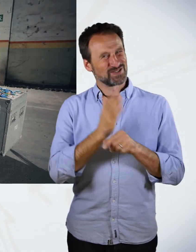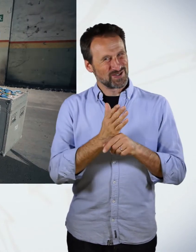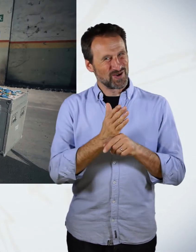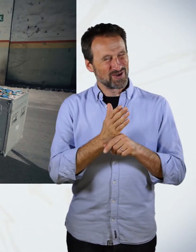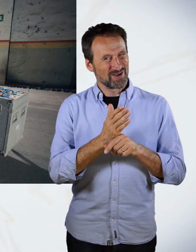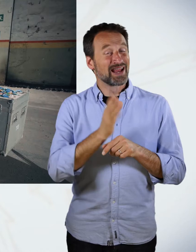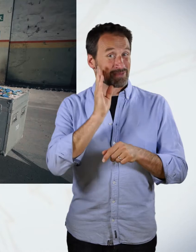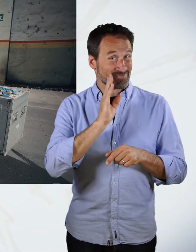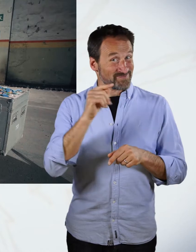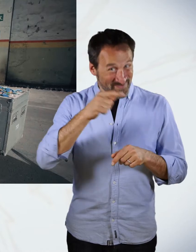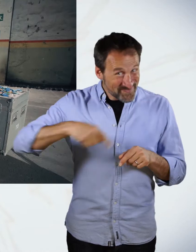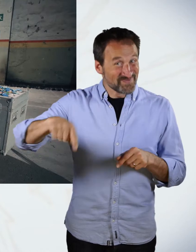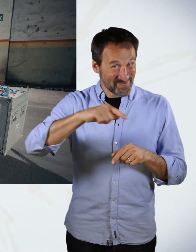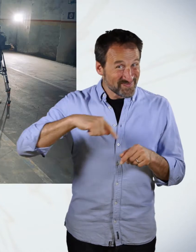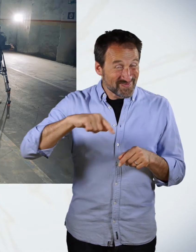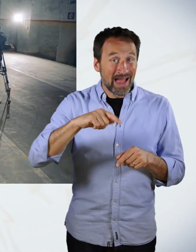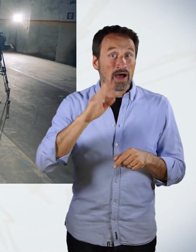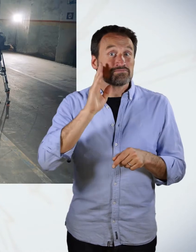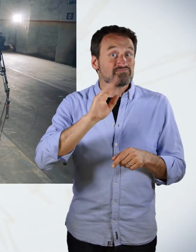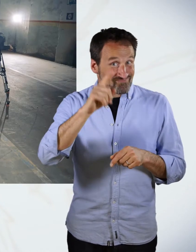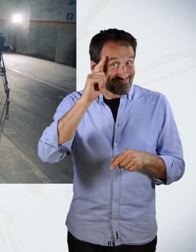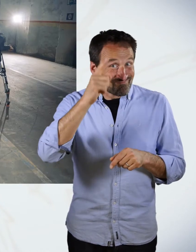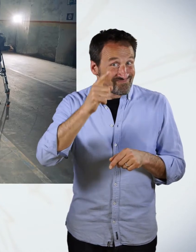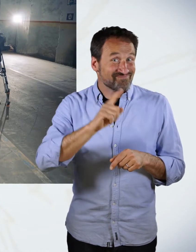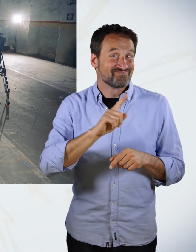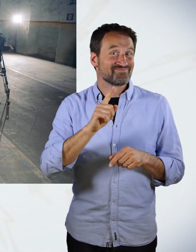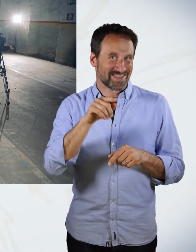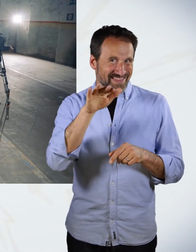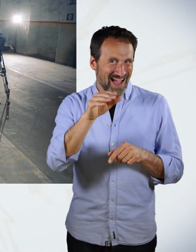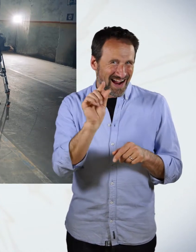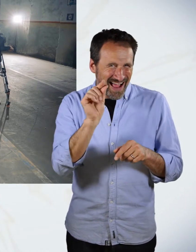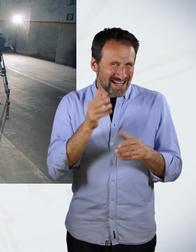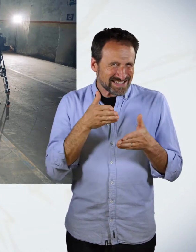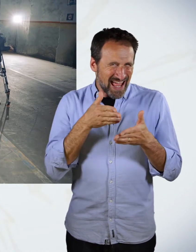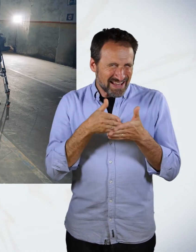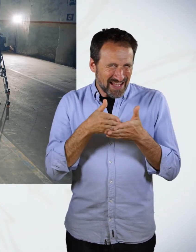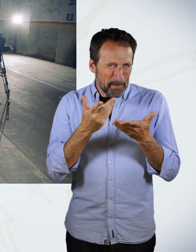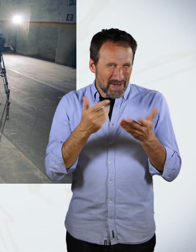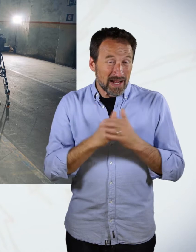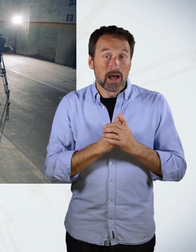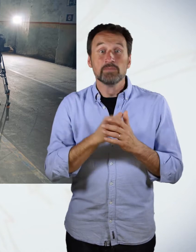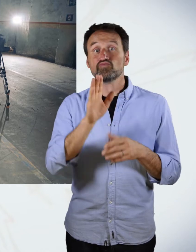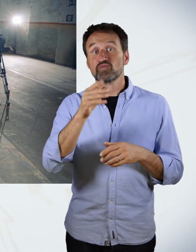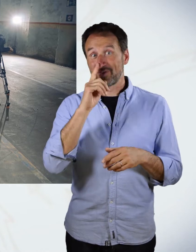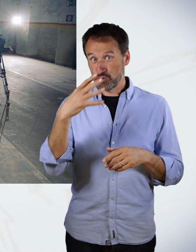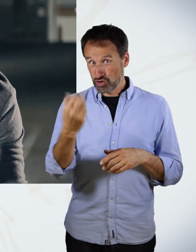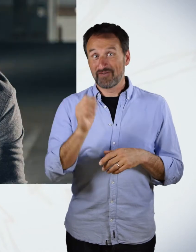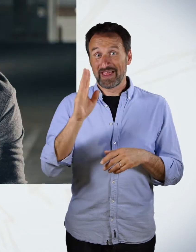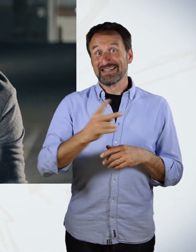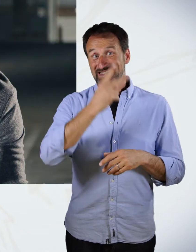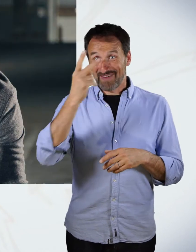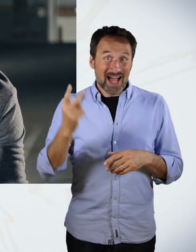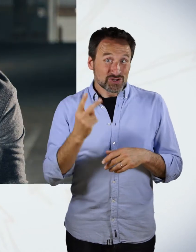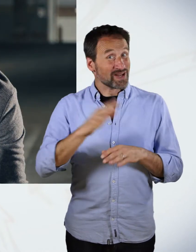Handicap. Wenn du es schaffst und nach 2 Stunden die Kettenreaktion gestartet wird, sollte kein Stein mehr stehen bleiben. Dann gehört der Punkt